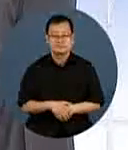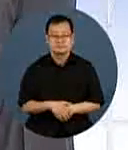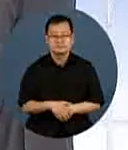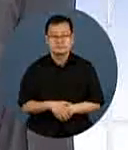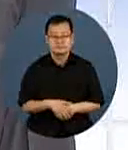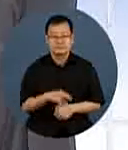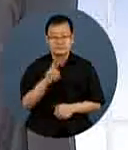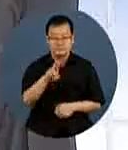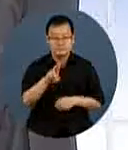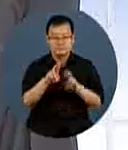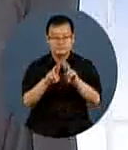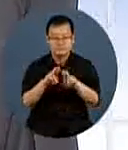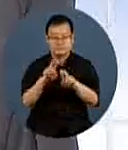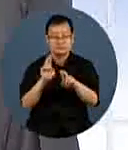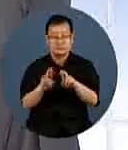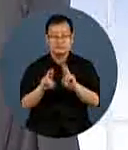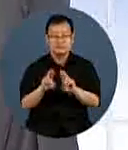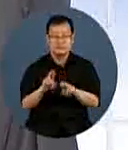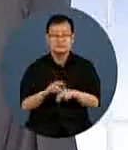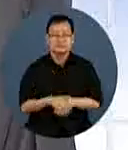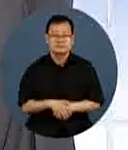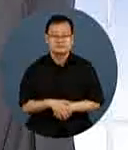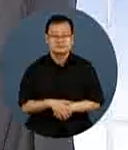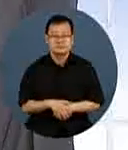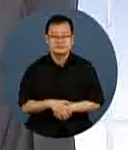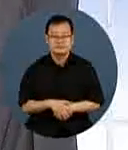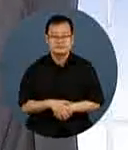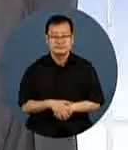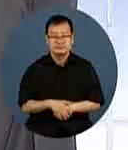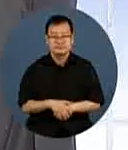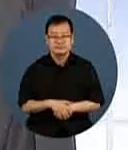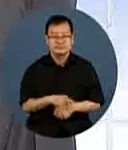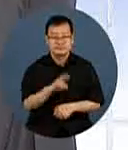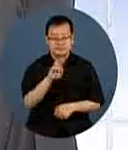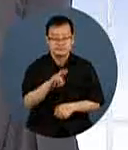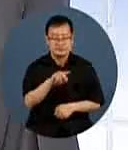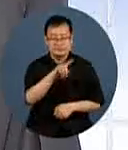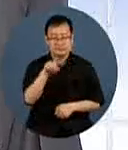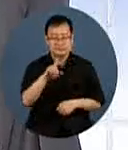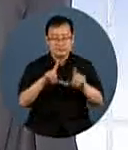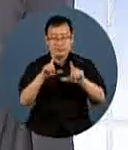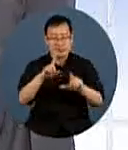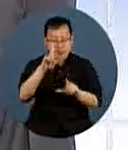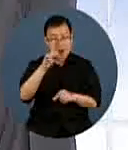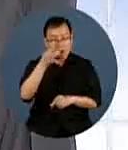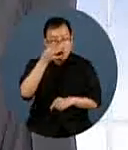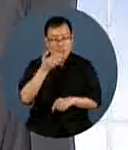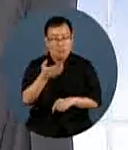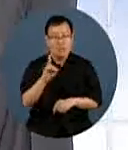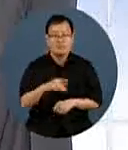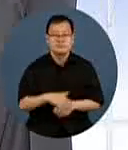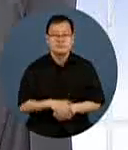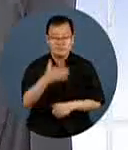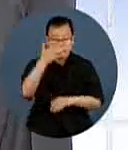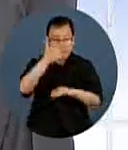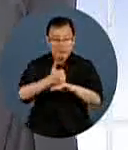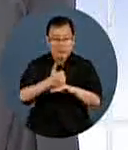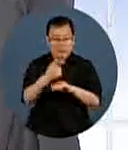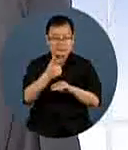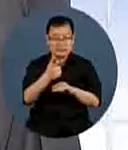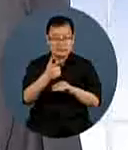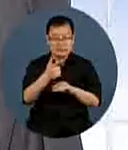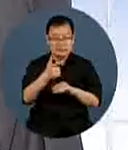네, 이렇게 해서 네. 여기다 이제 뭐 단수 쳐 있다고 한다면 예를 들어서 이런 모양을 하나만 더 보여드린다면 마지막